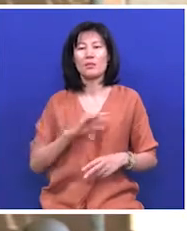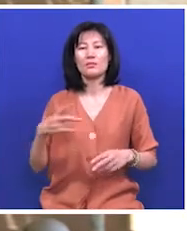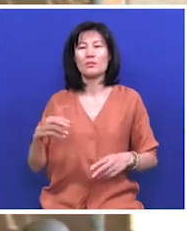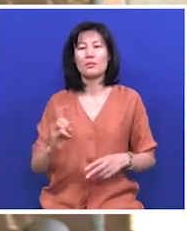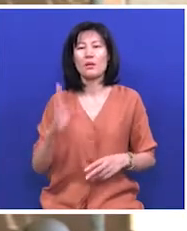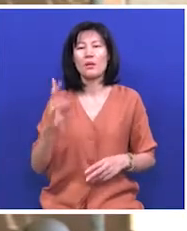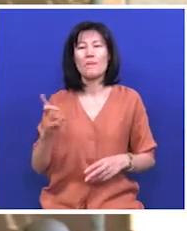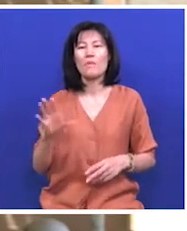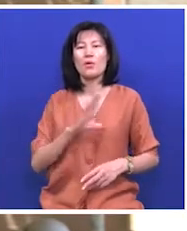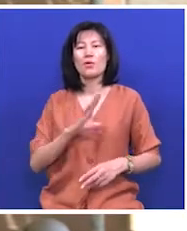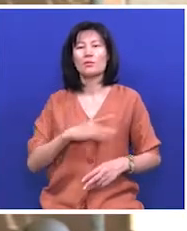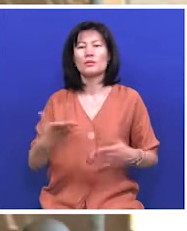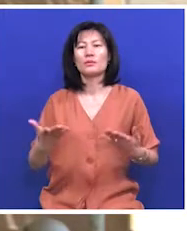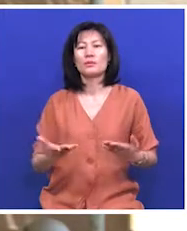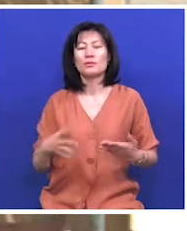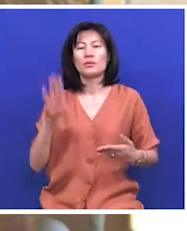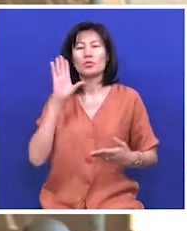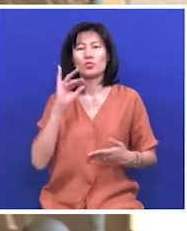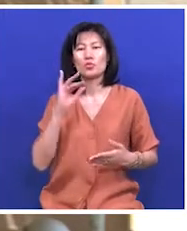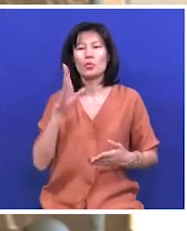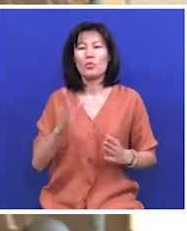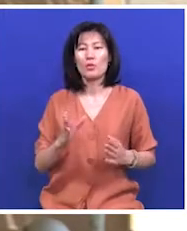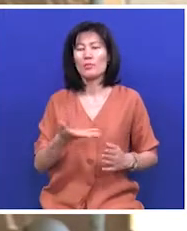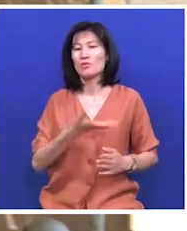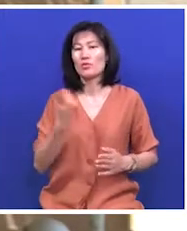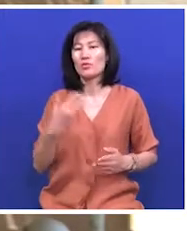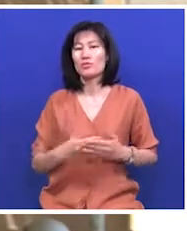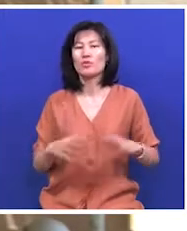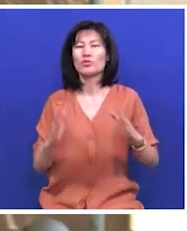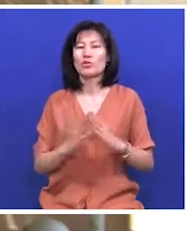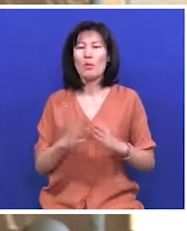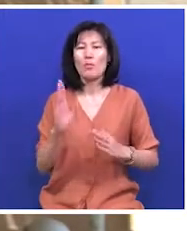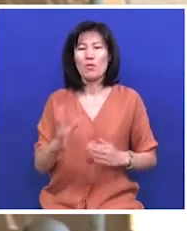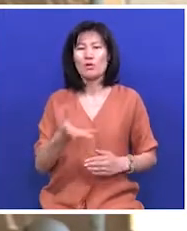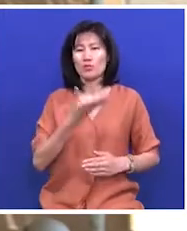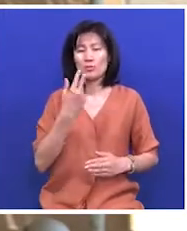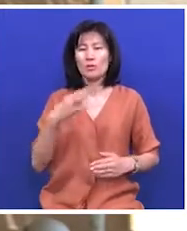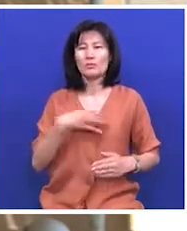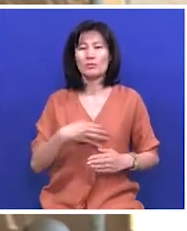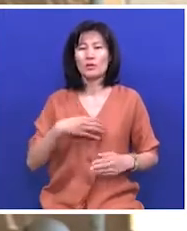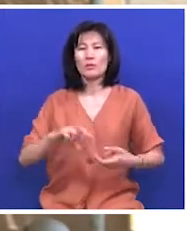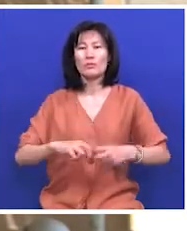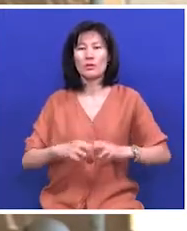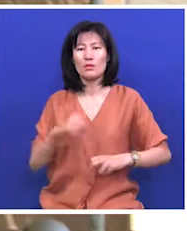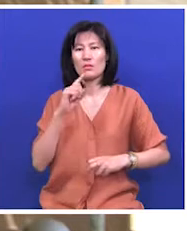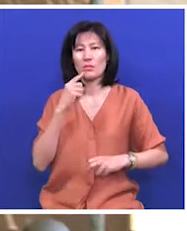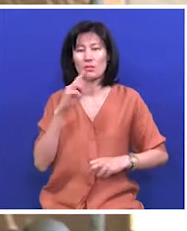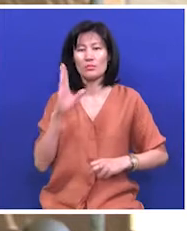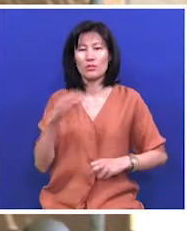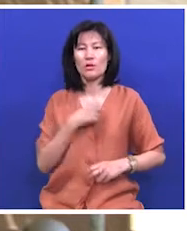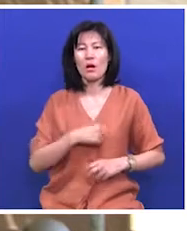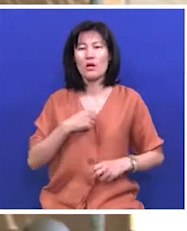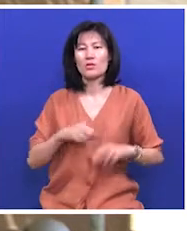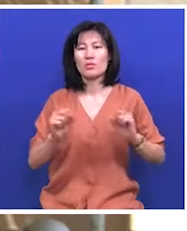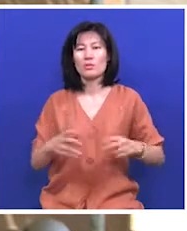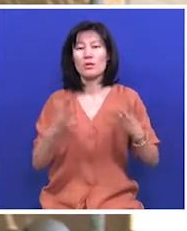қалай болады, не болады, бұл су қашан кетеді, тұрмыс үй қашан салынады. Сол мәселе өте қиын болды, жұрттың бәрі